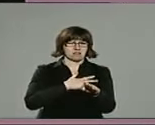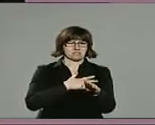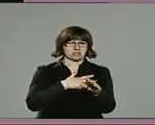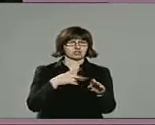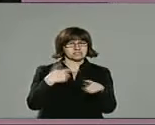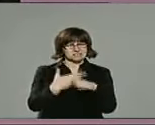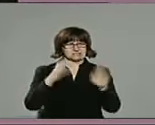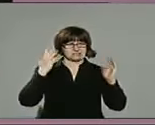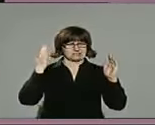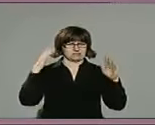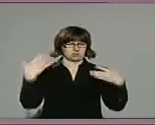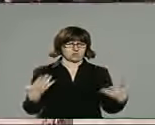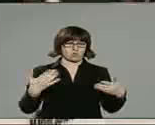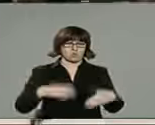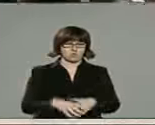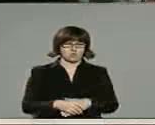wir geschafft haben.